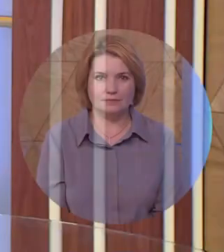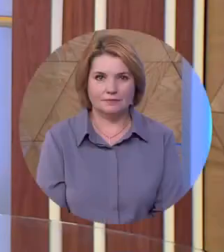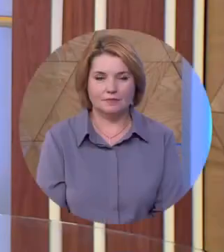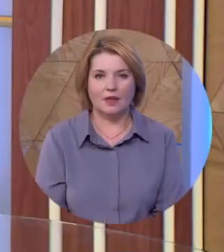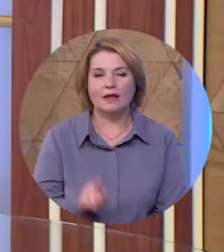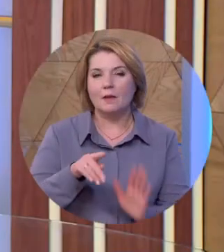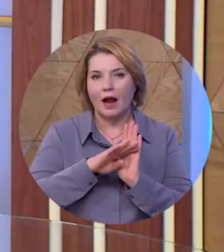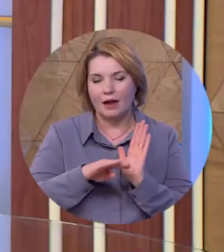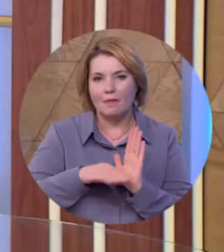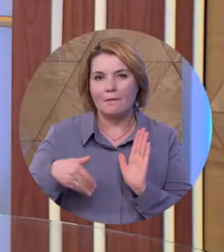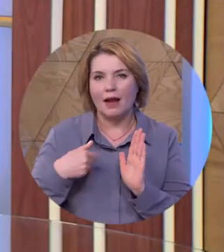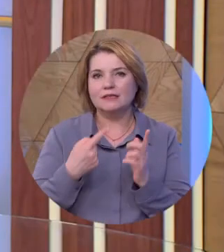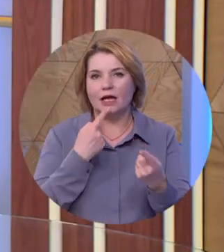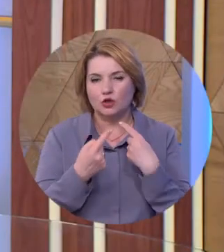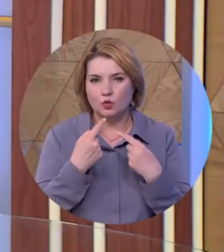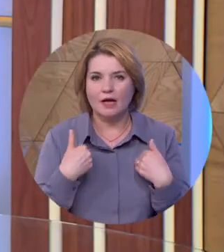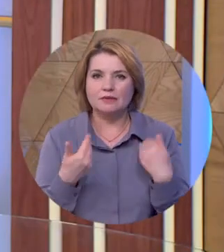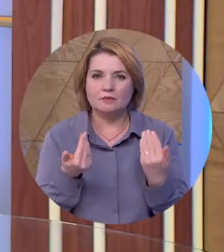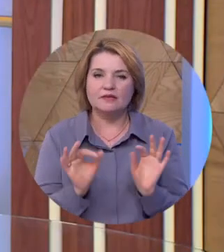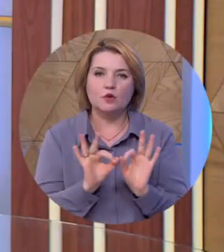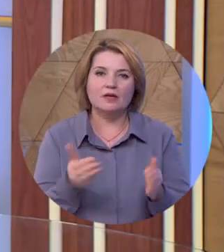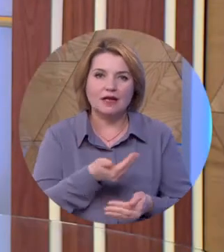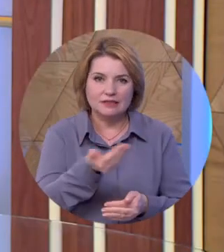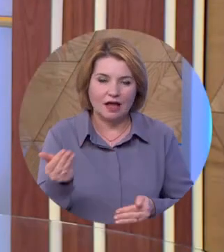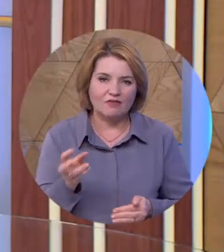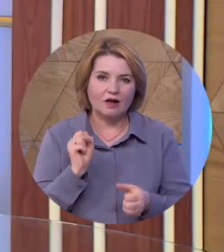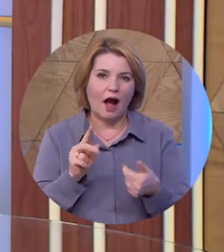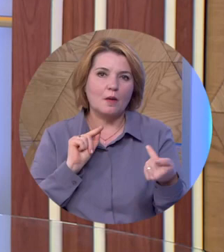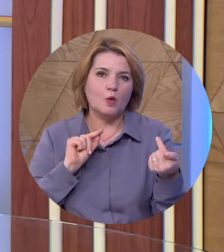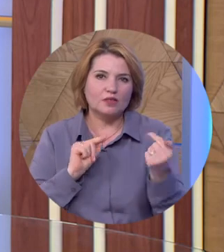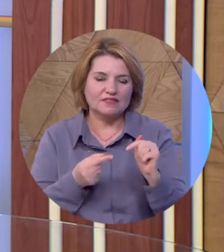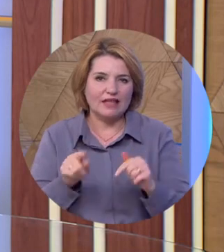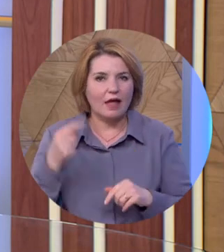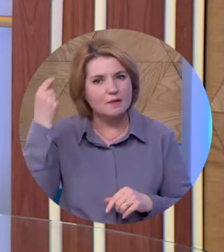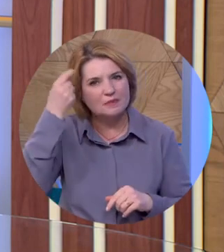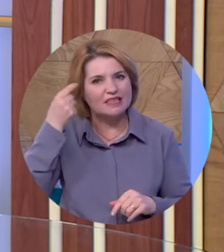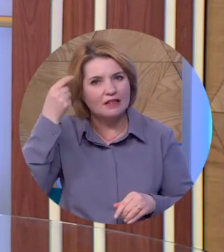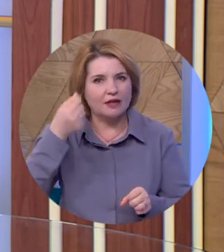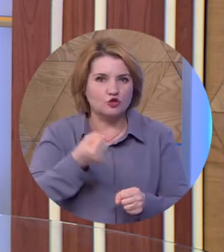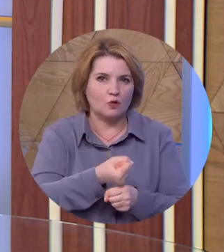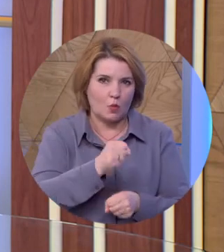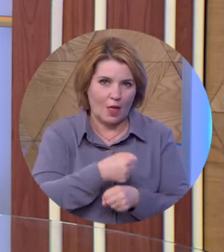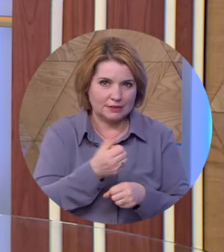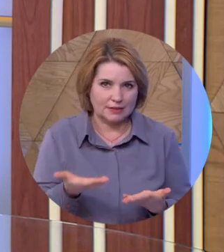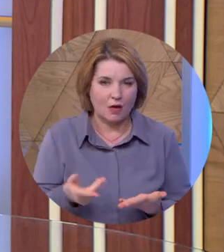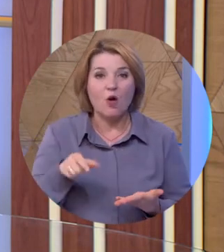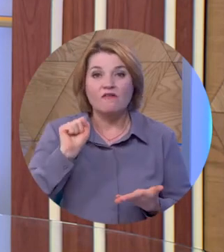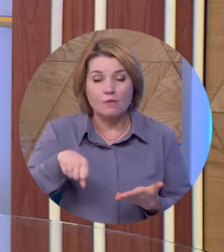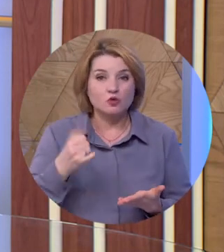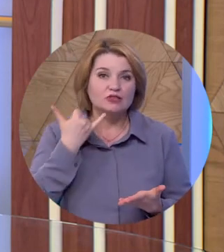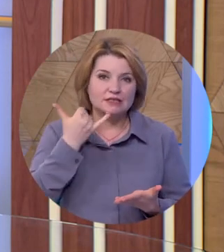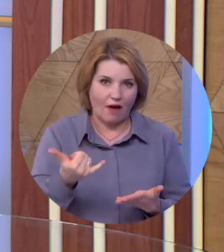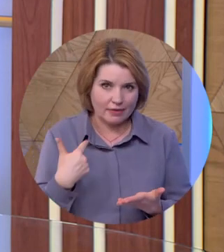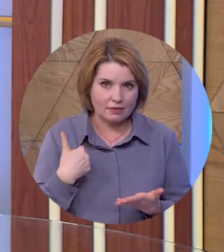Это полезная консультация. Мы сегодня говорим о том, как противостоять психологическому насилию. 635-85-72. Это телефон прямого